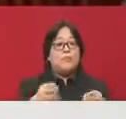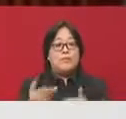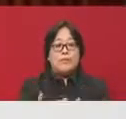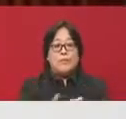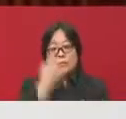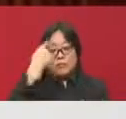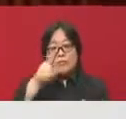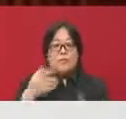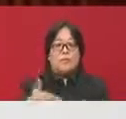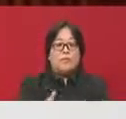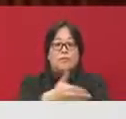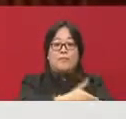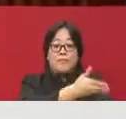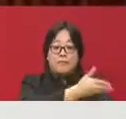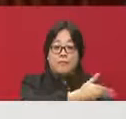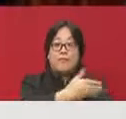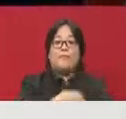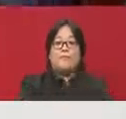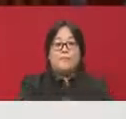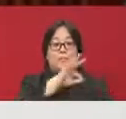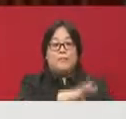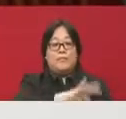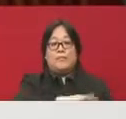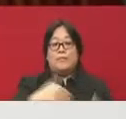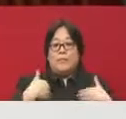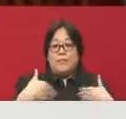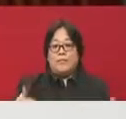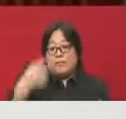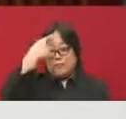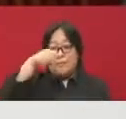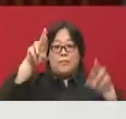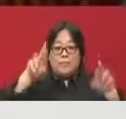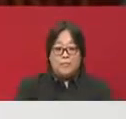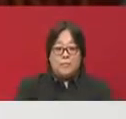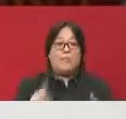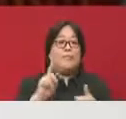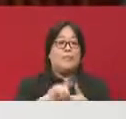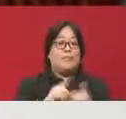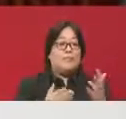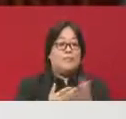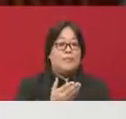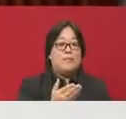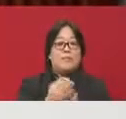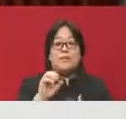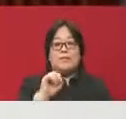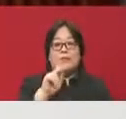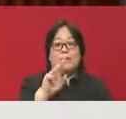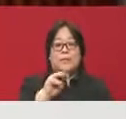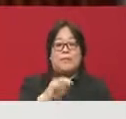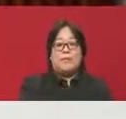bagi menambah bae faedah kesehatan kepada rakyat yaitu melalui skim misal am